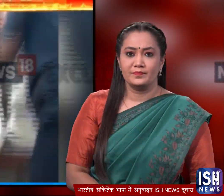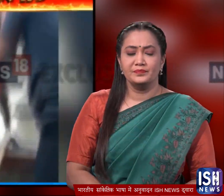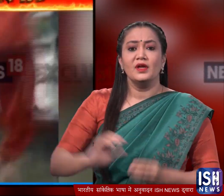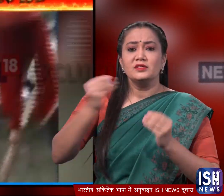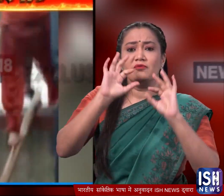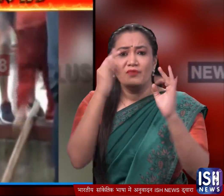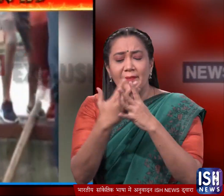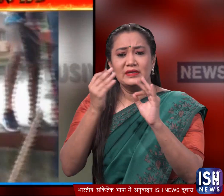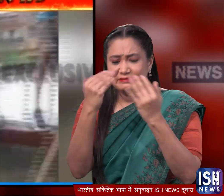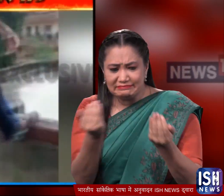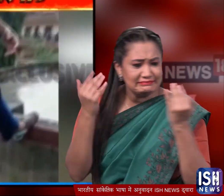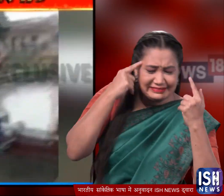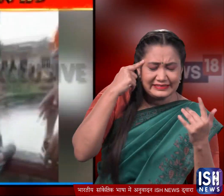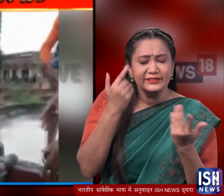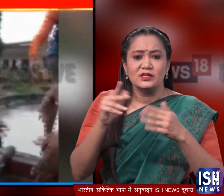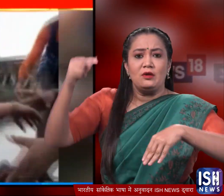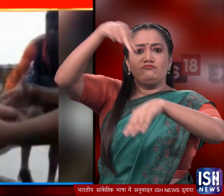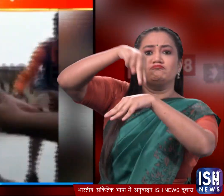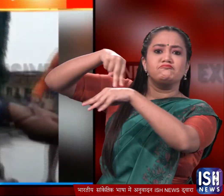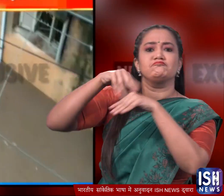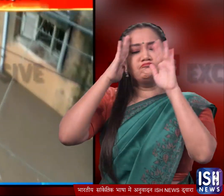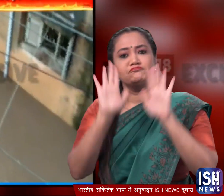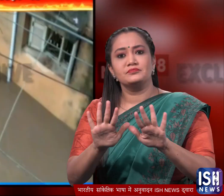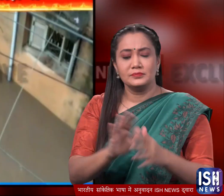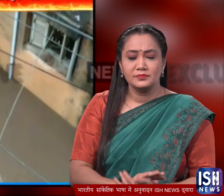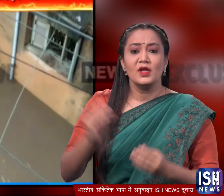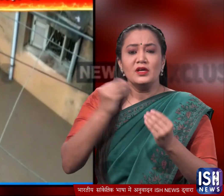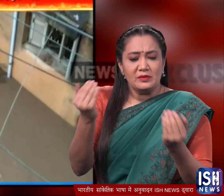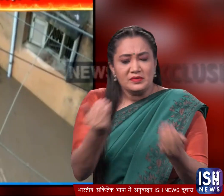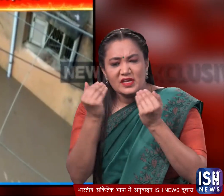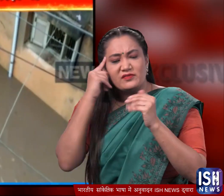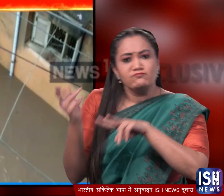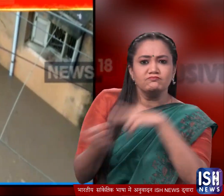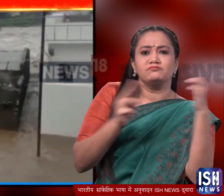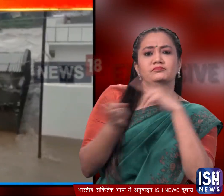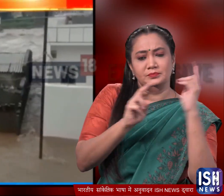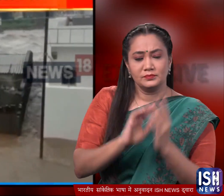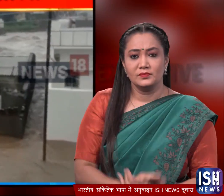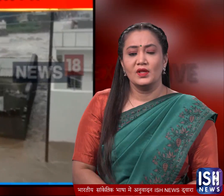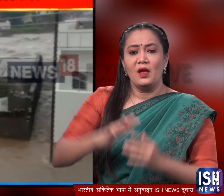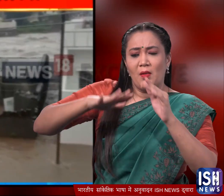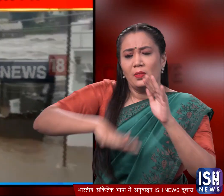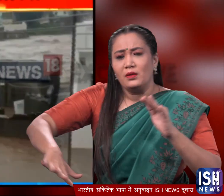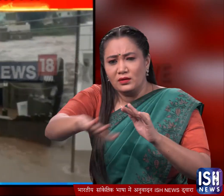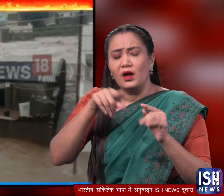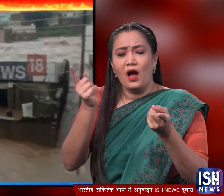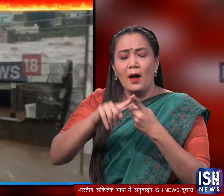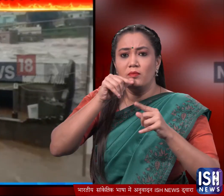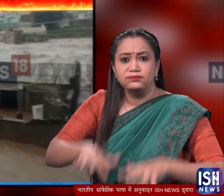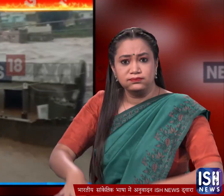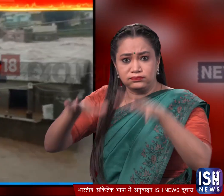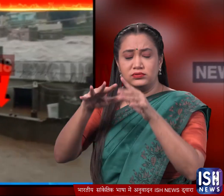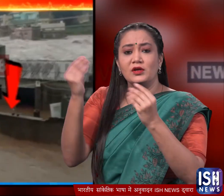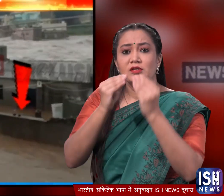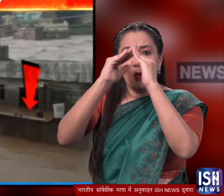लिहाजा कुछ परिवारों ने बचने के लिए मकान की छतों पर शरण ले ली, जबकि कुछ तो सुरक्षित जगहों की ओर जाते दिखे। वहां एक निचले इलाके में तो इतना पानी भर